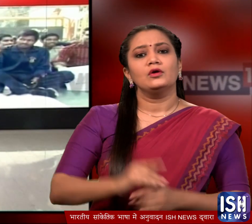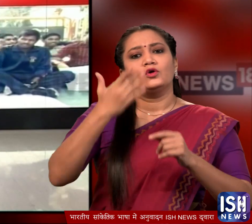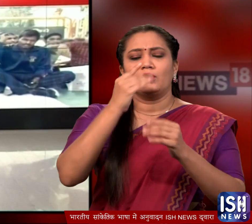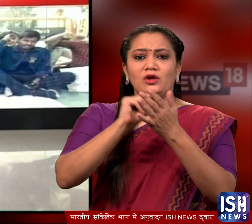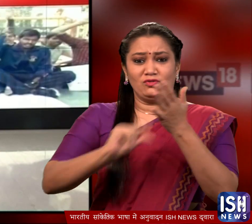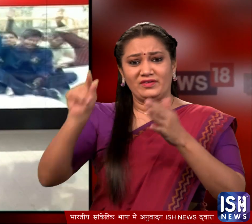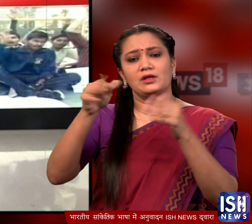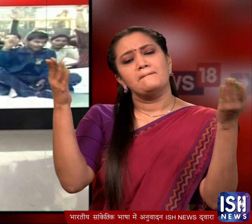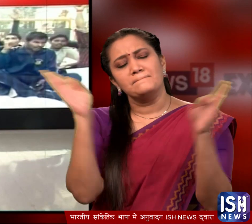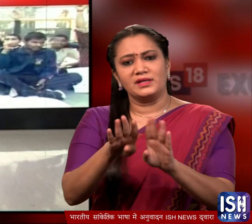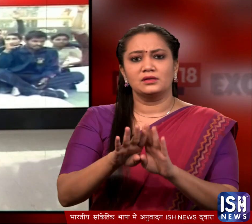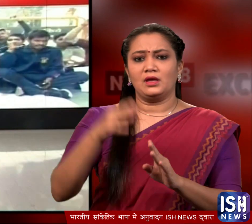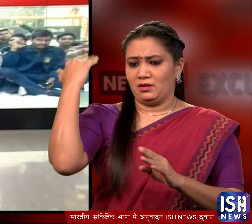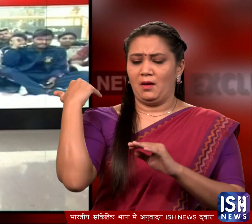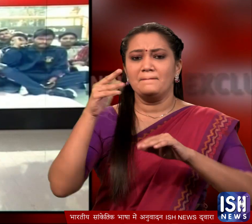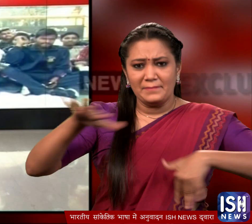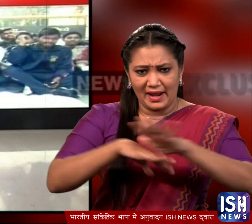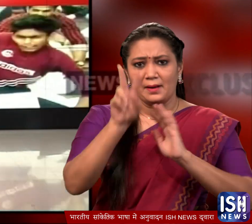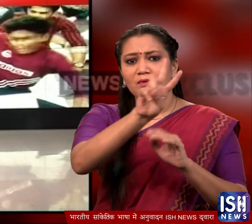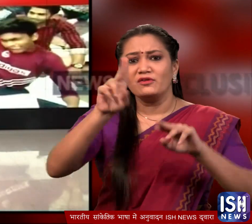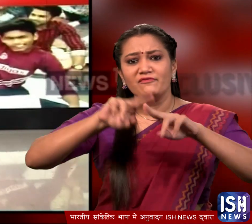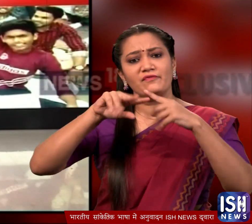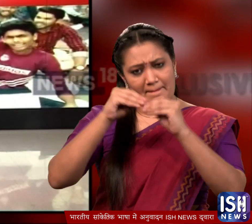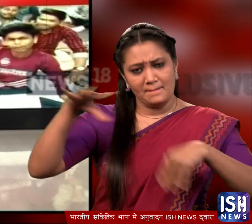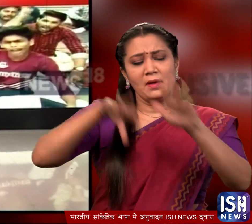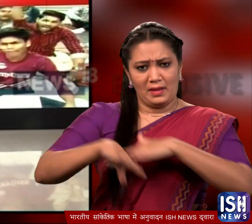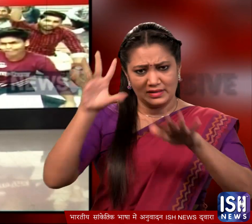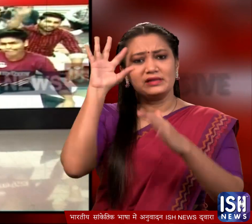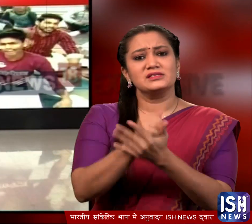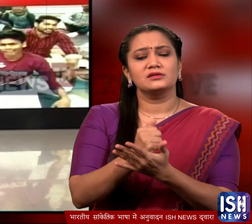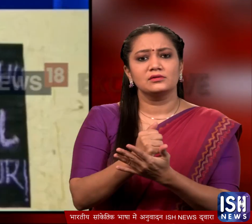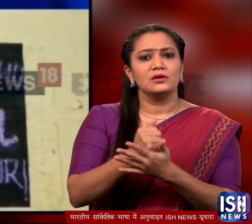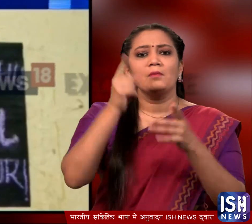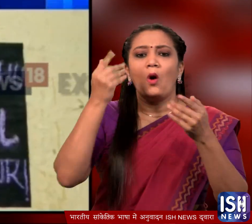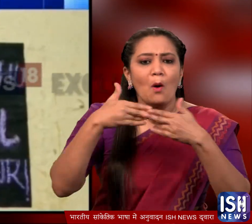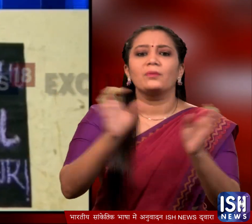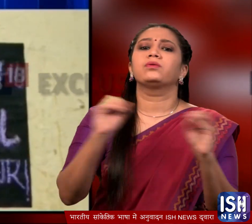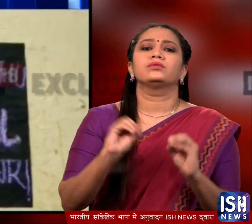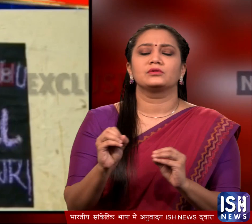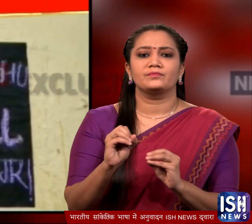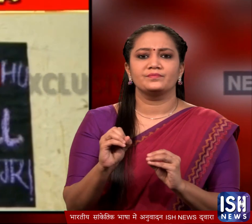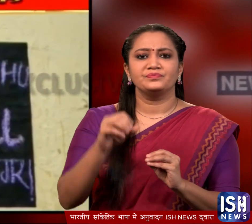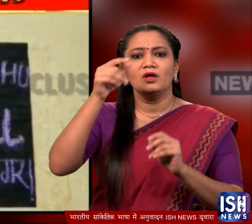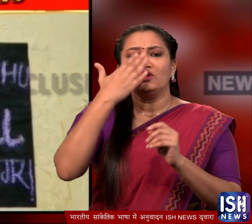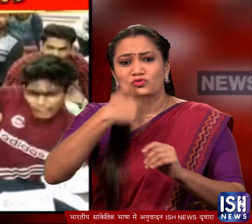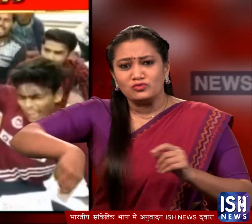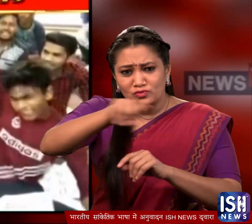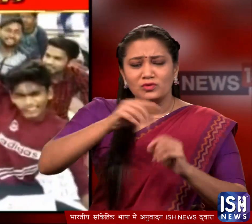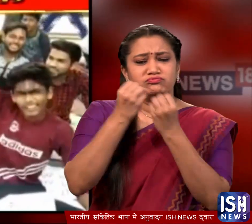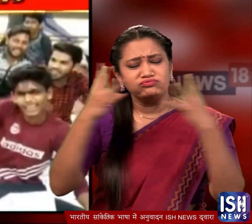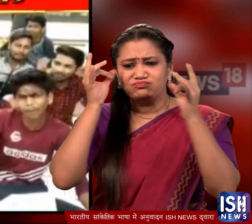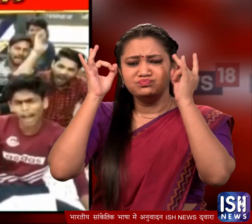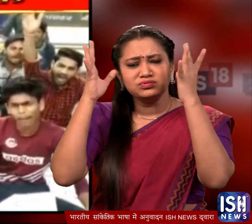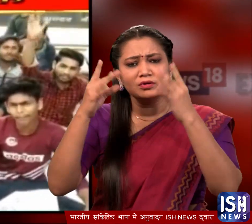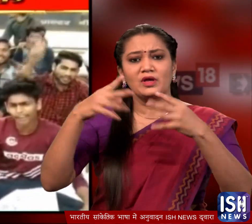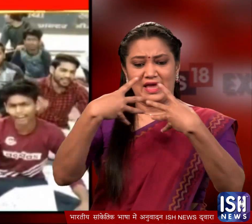यूनिवर्सिटी बंद है, जिसे छात्रों के लिए 22 फरवरी से फिर खोलने का फैसला लिया गया था, लेकिन ऐसा हुआ नहीं, जिस पर नाराजगी जताने के लिए कई